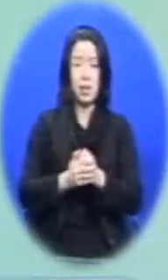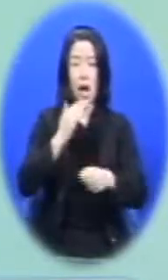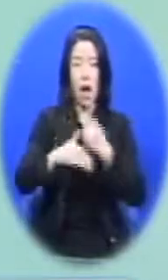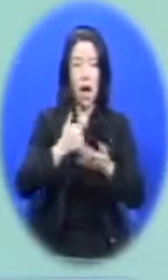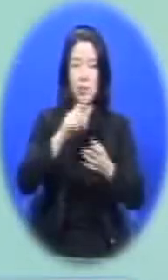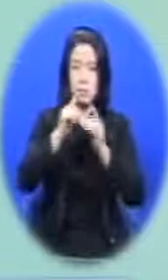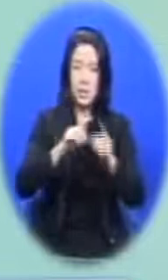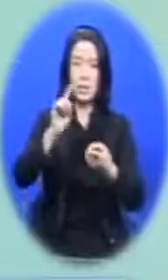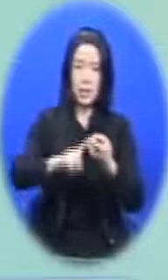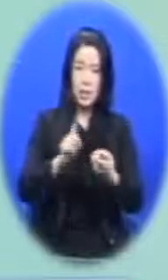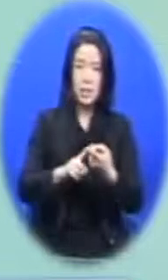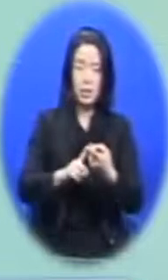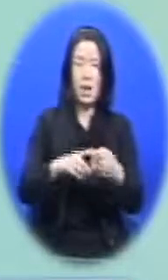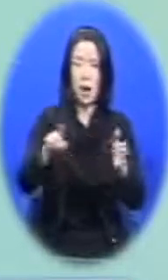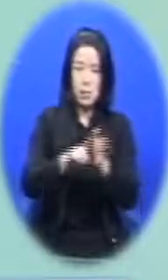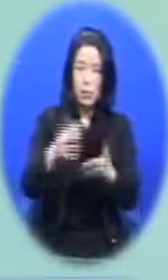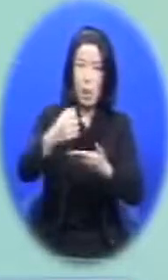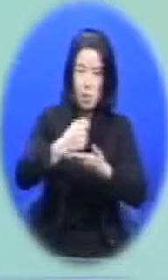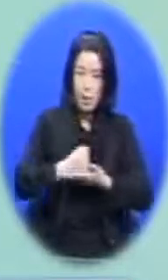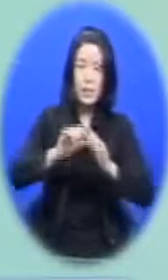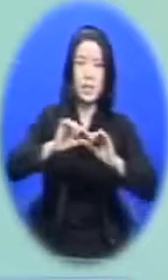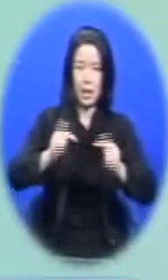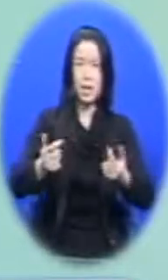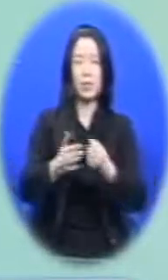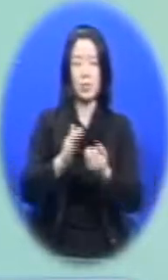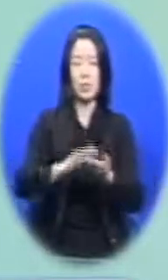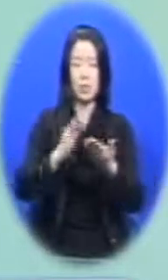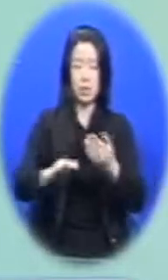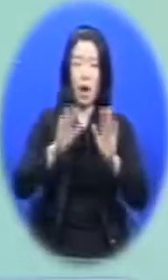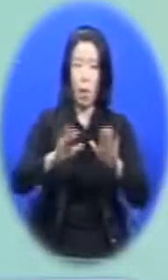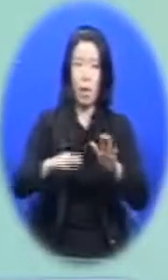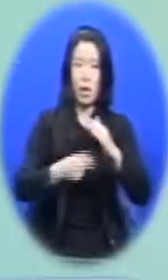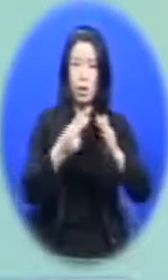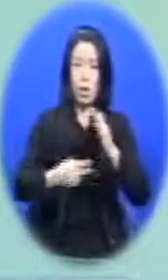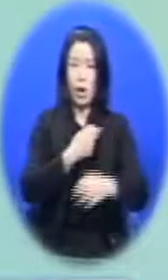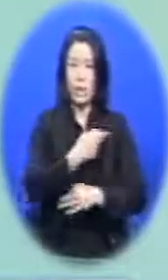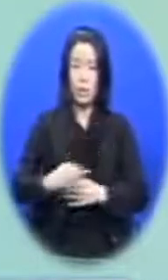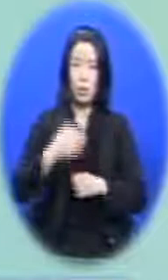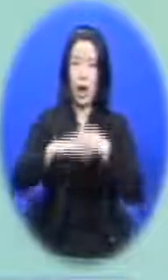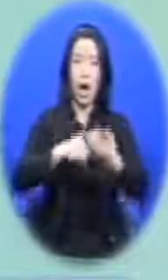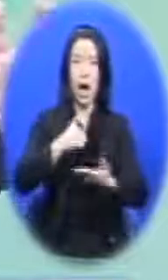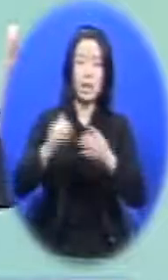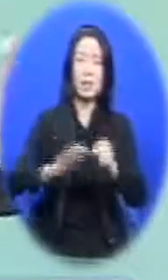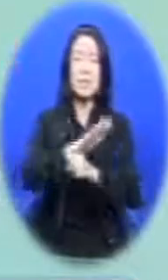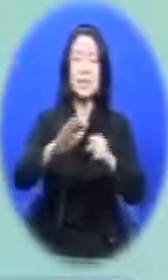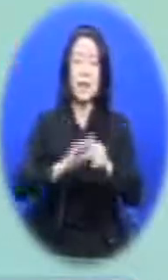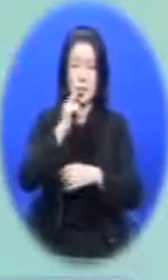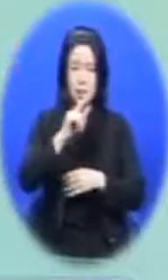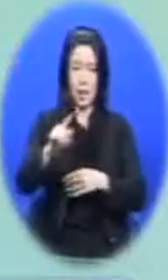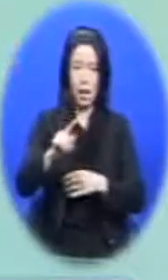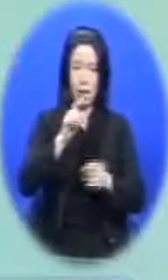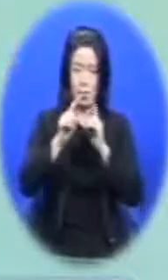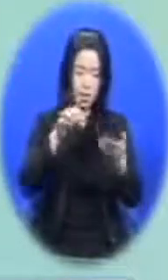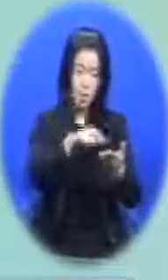하나님의 말씀 자체를 믿음으로 받아들이지 않으니까 오늘 요한사도가 하나님은 사랑이시라고